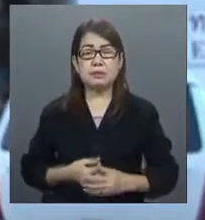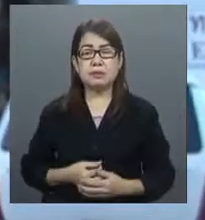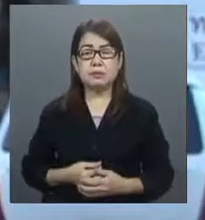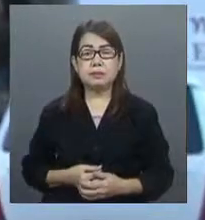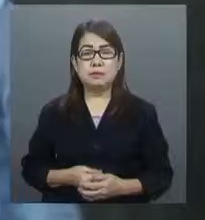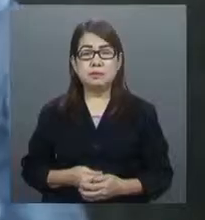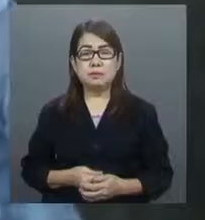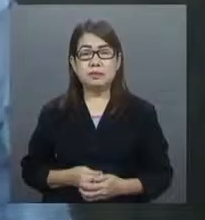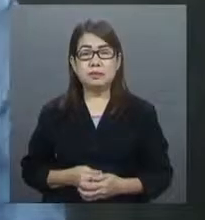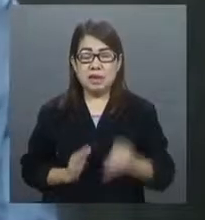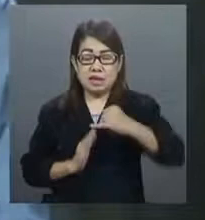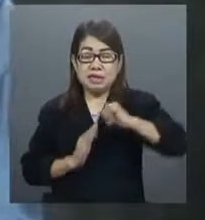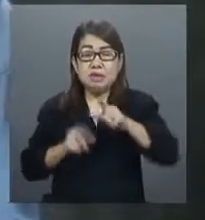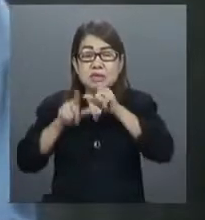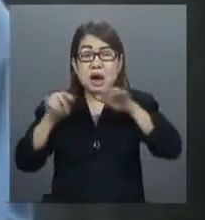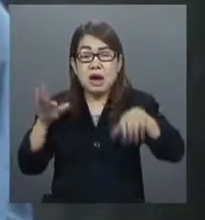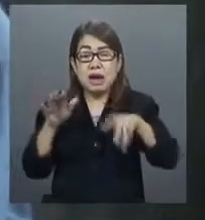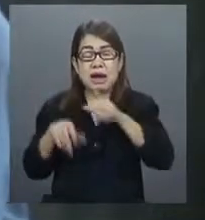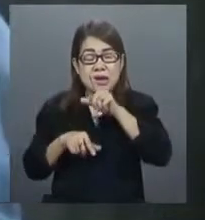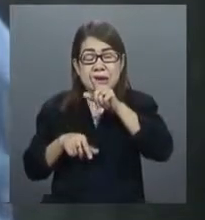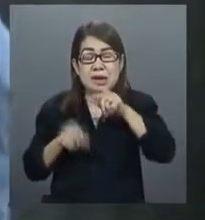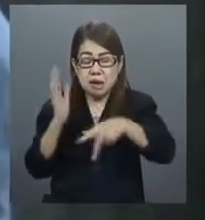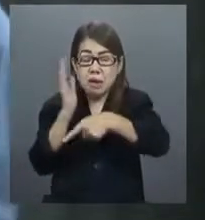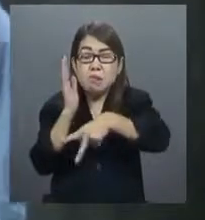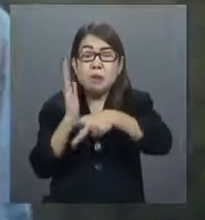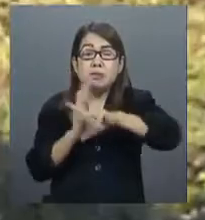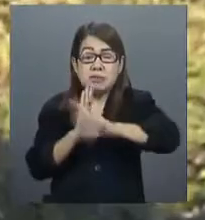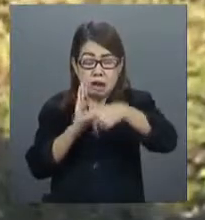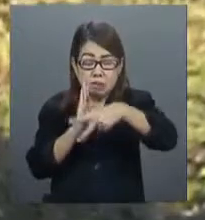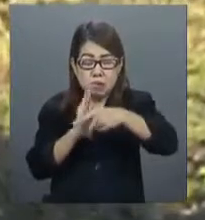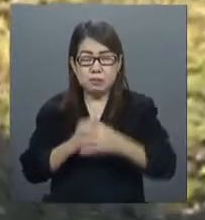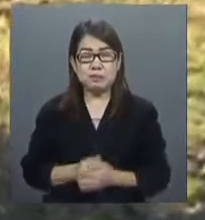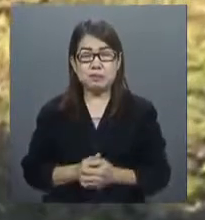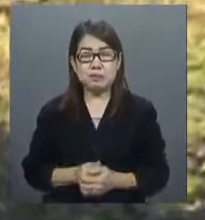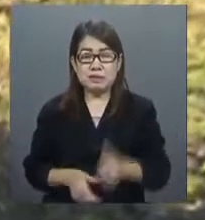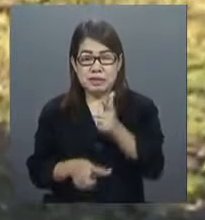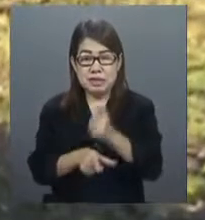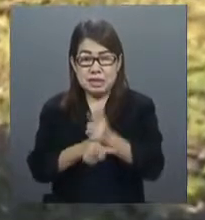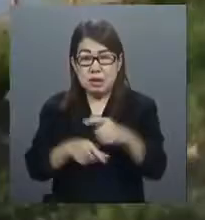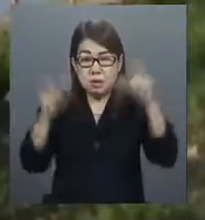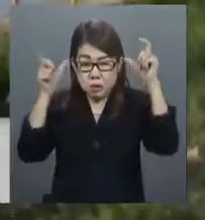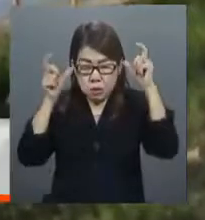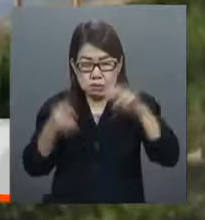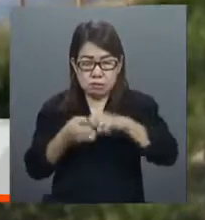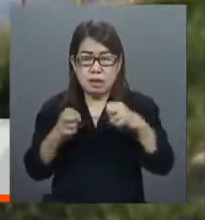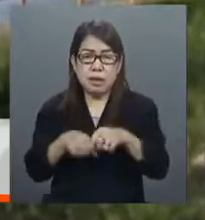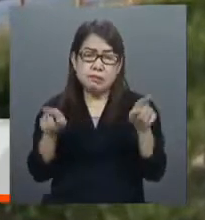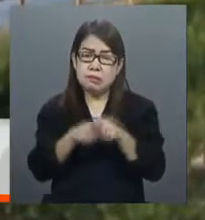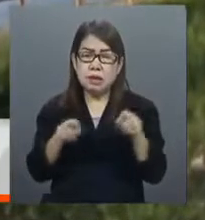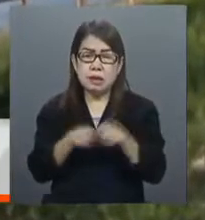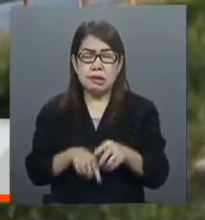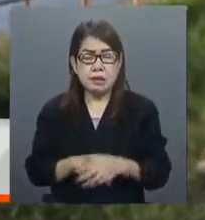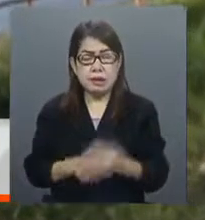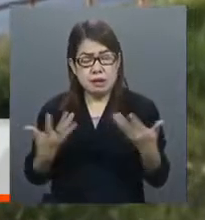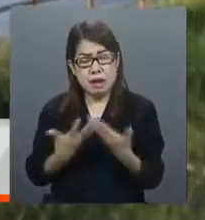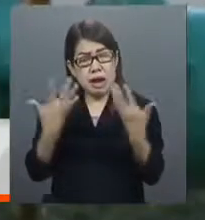ที่จังหวัดชัยภูมิผู้เลี้ยงโคบ้านกระห้าตำบลกระหาดอำเภอเนินสง่าได้รับผลกระทบจากปัญหาภัยแล้งไม่มี